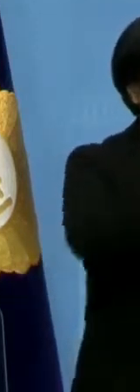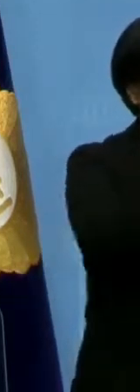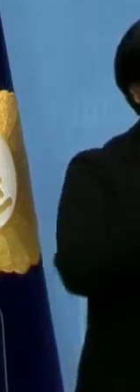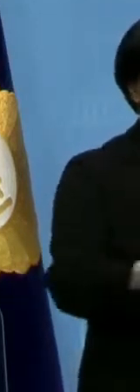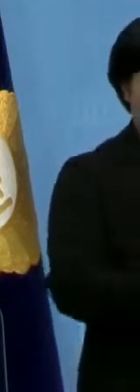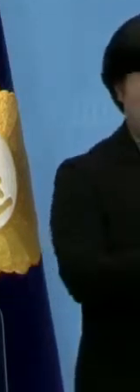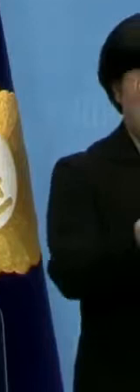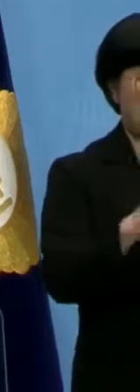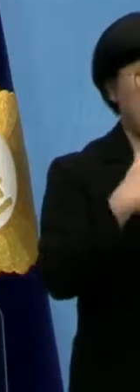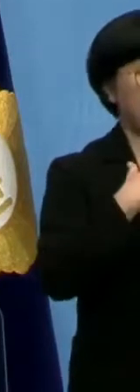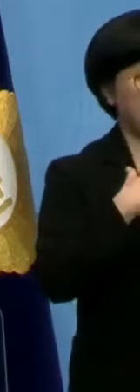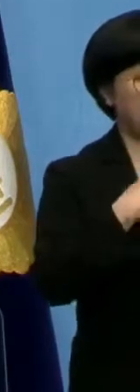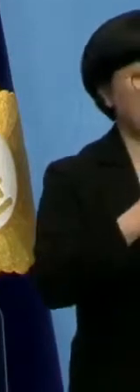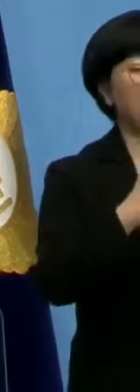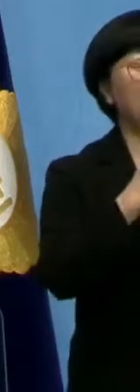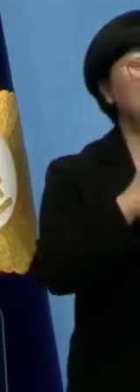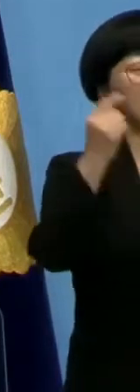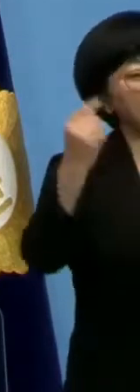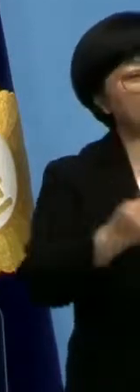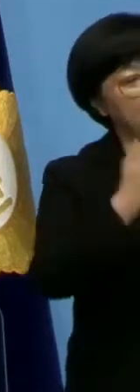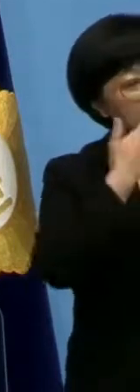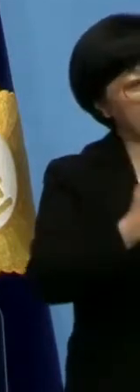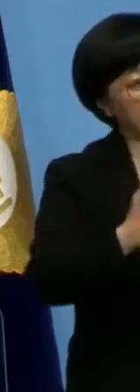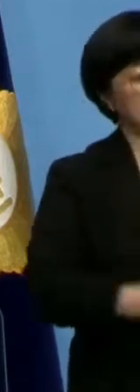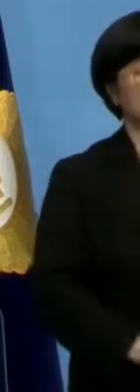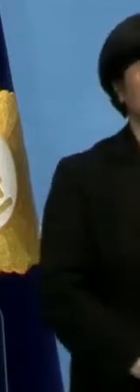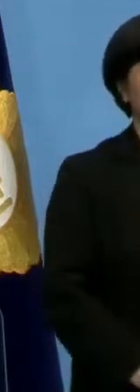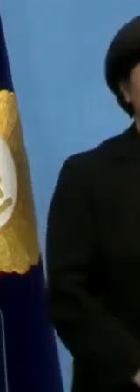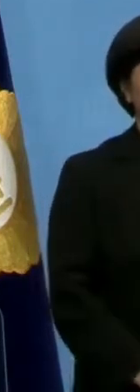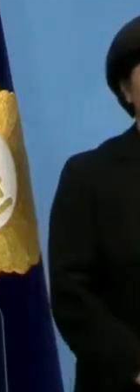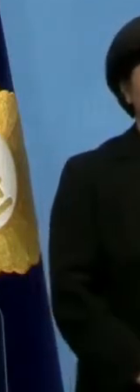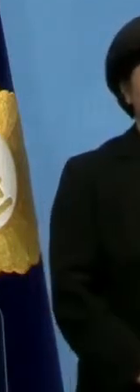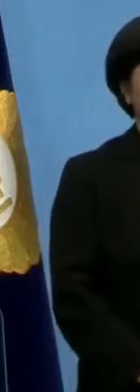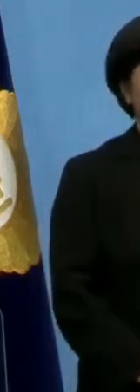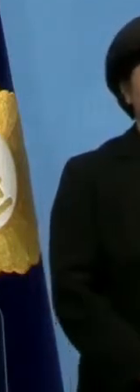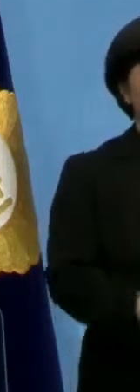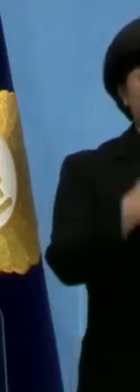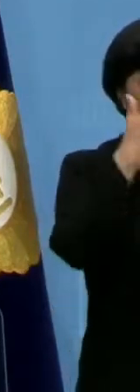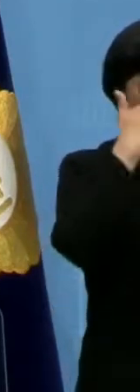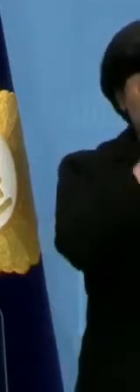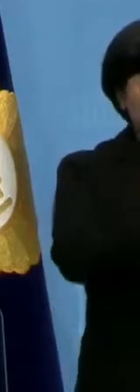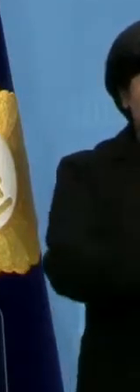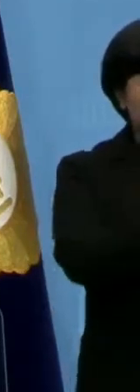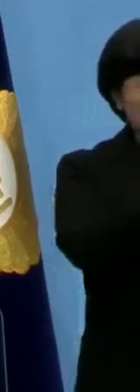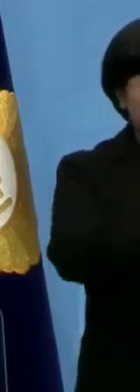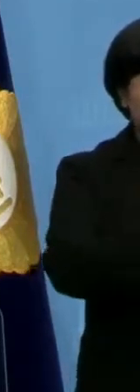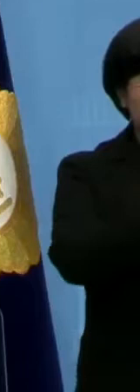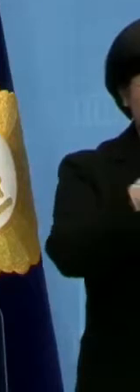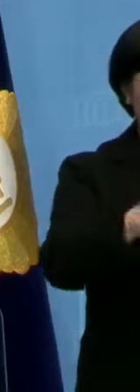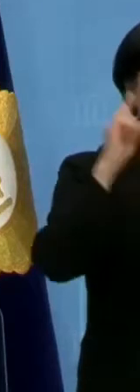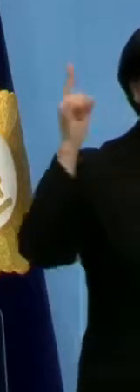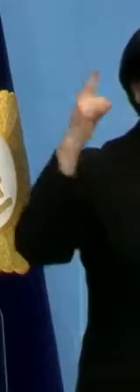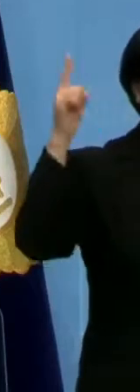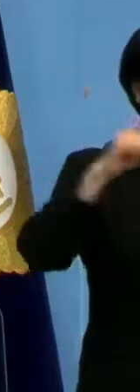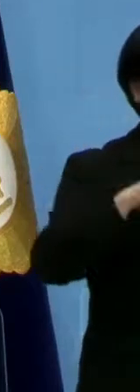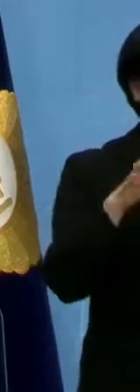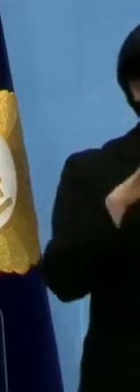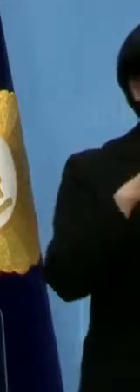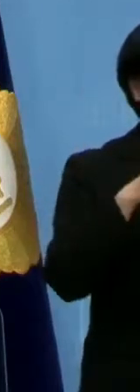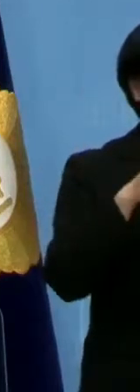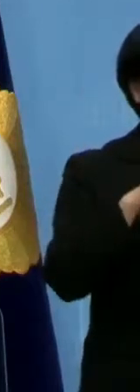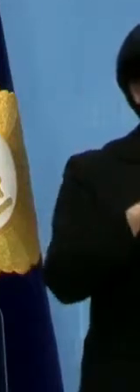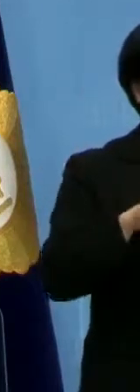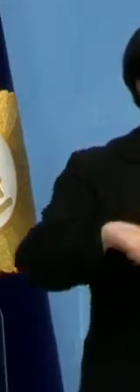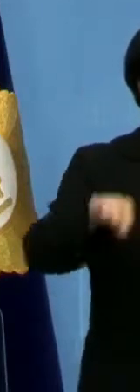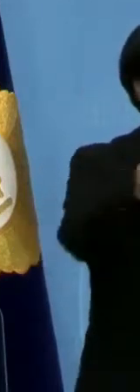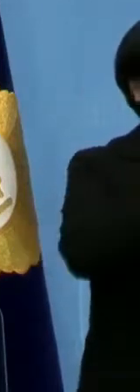삶의 평화는 언제쯤 찾아오는 것입니까? 평택 공장 상공, 헬기 소리의 공포가